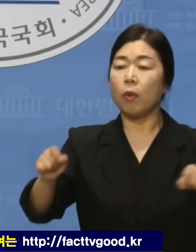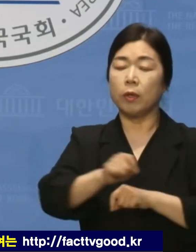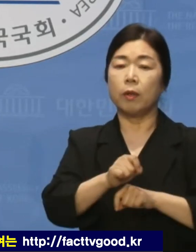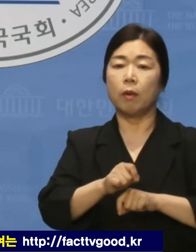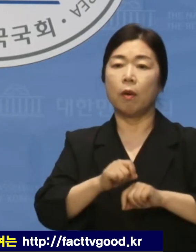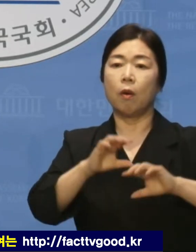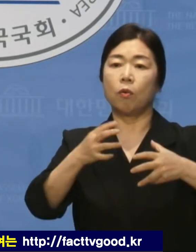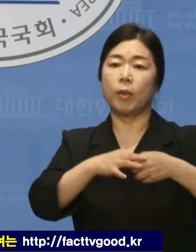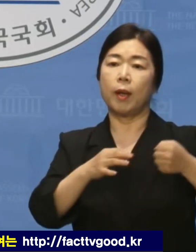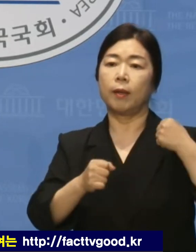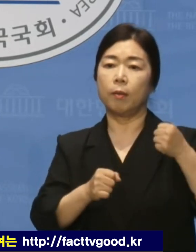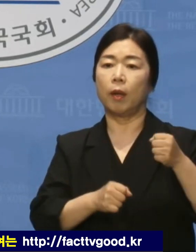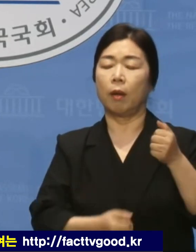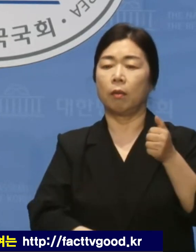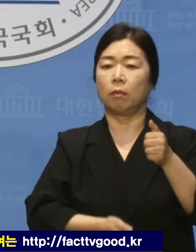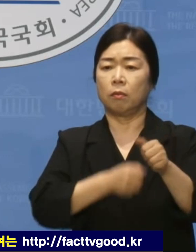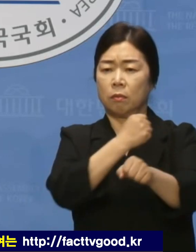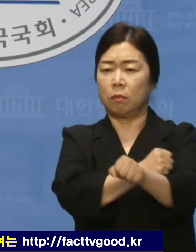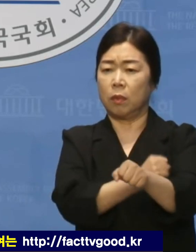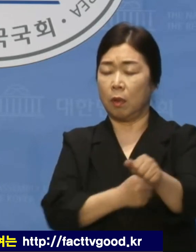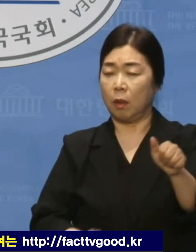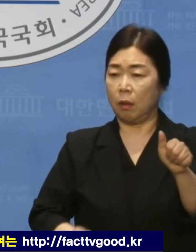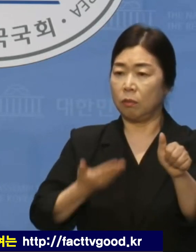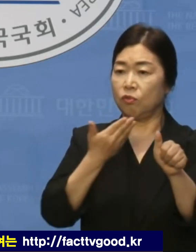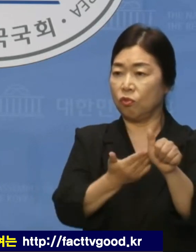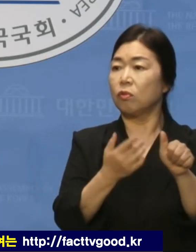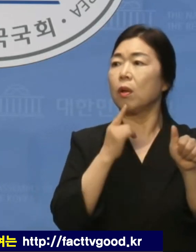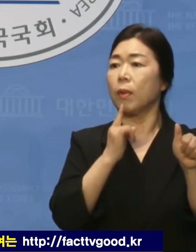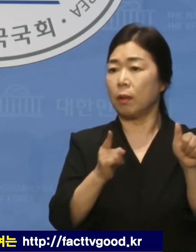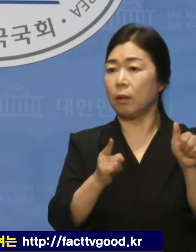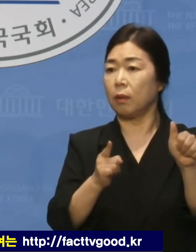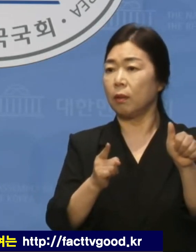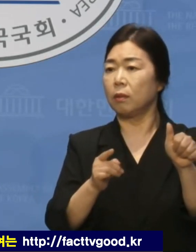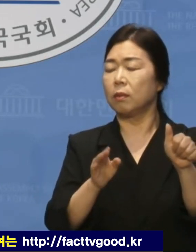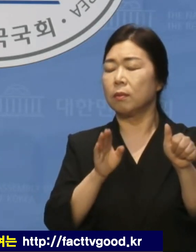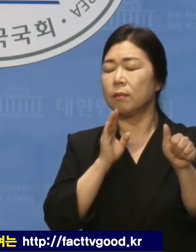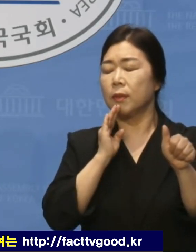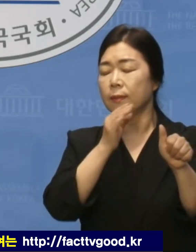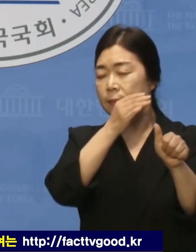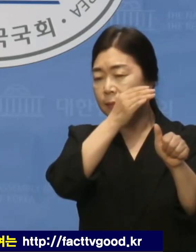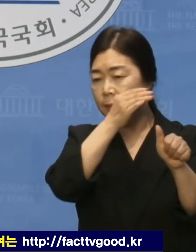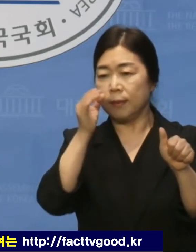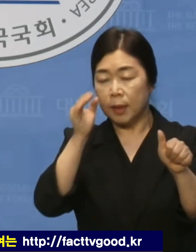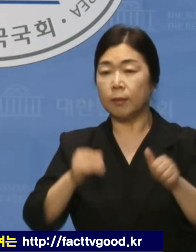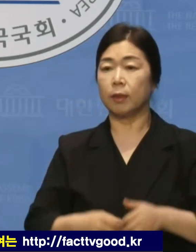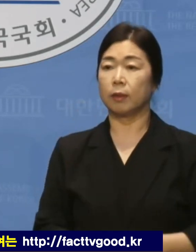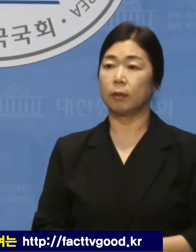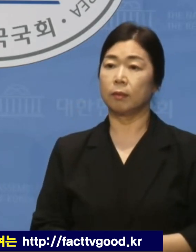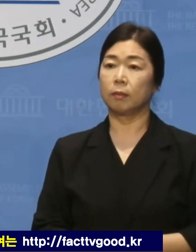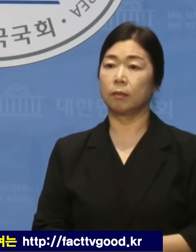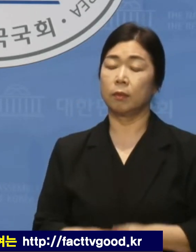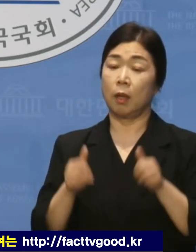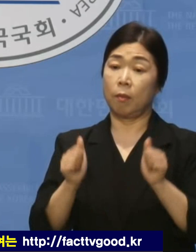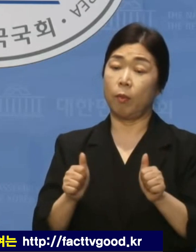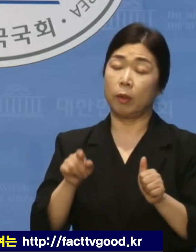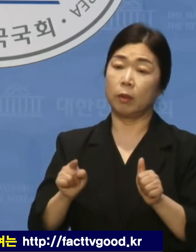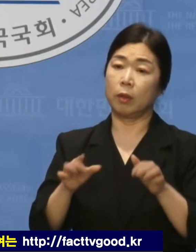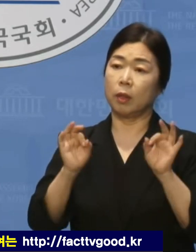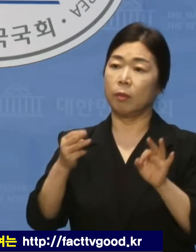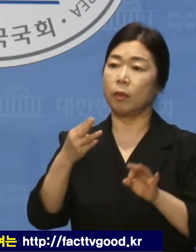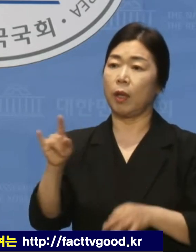것이라고 강변했습니다. 정말 후한무치합니다. 법원은 김태우